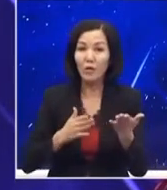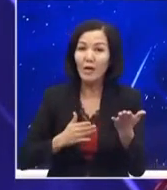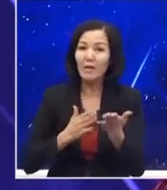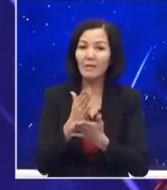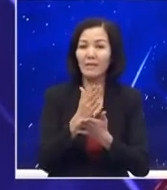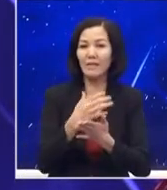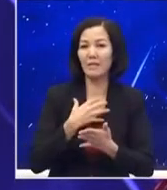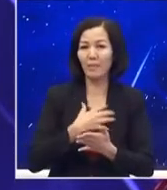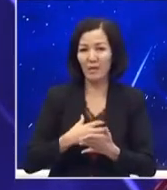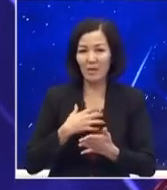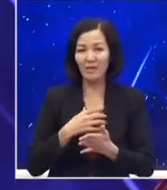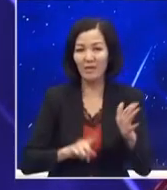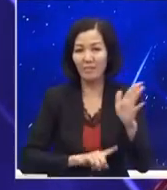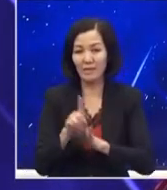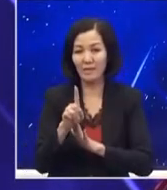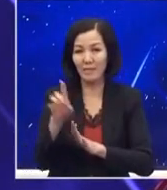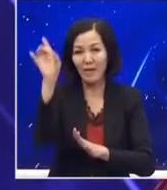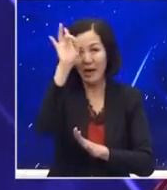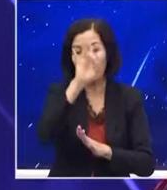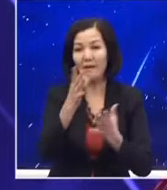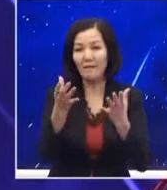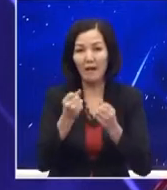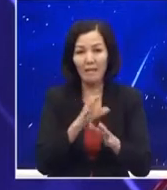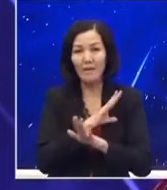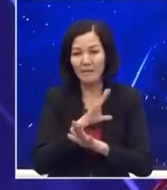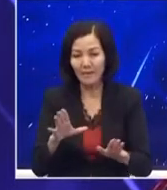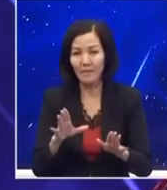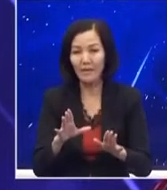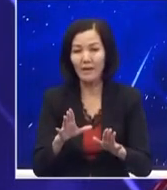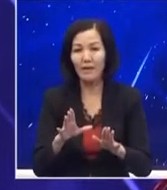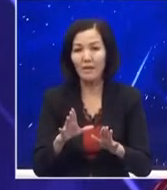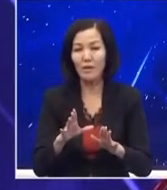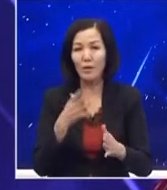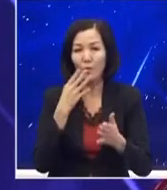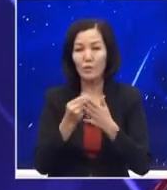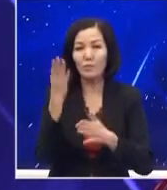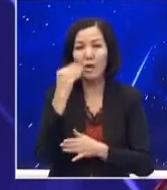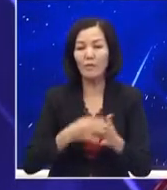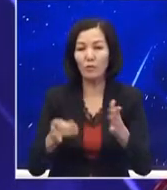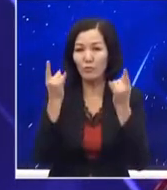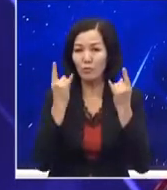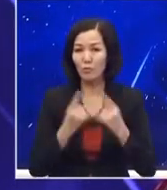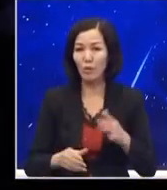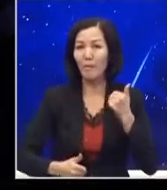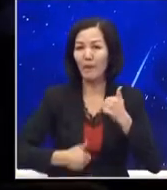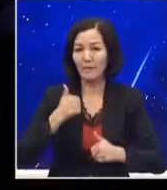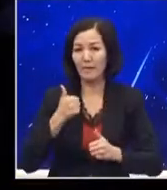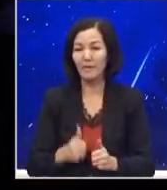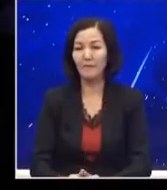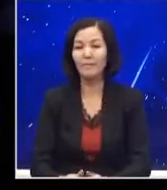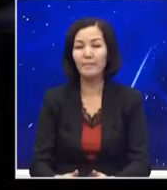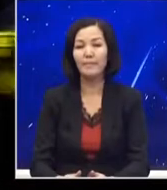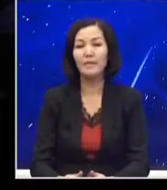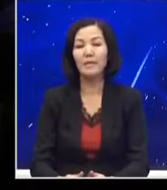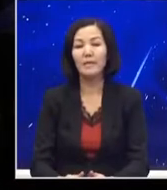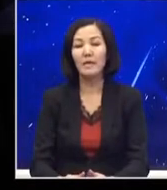тебіренеспен келем, өйткені осы атақты алмасам да өзімнің Алматы облысының туғаныма мақтанам. Мәртебесі